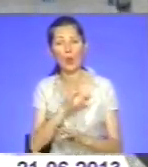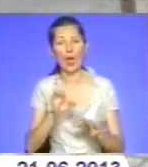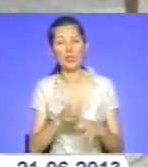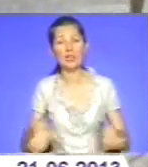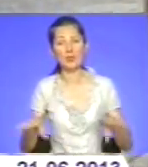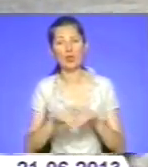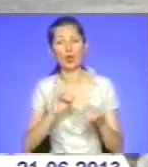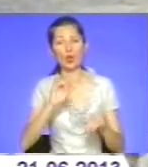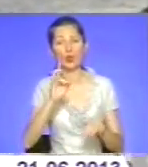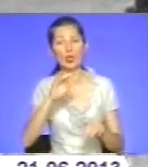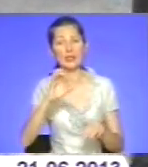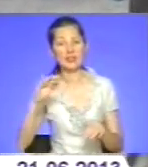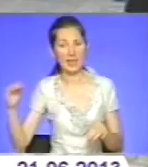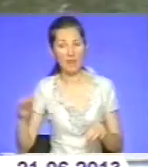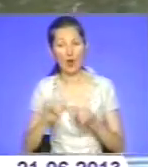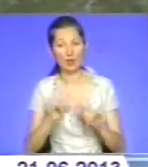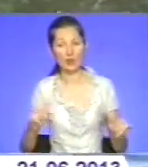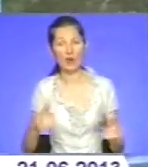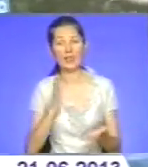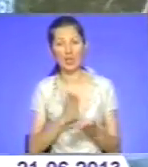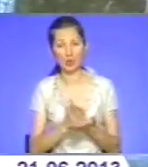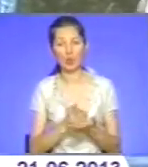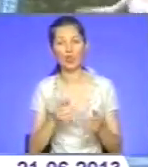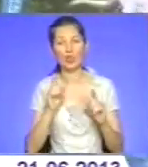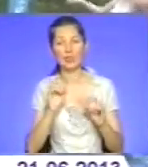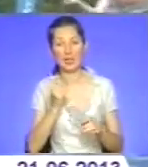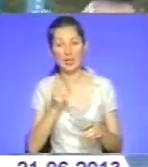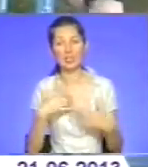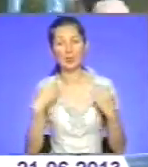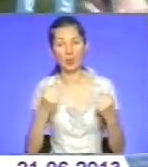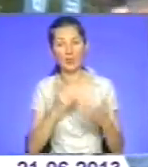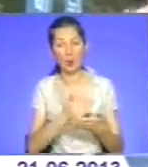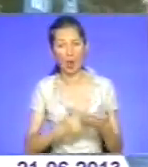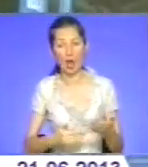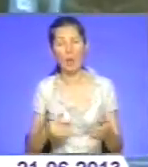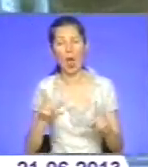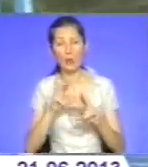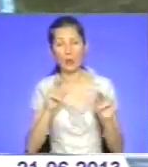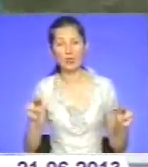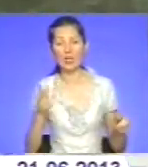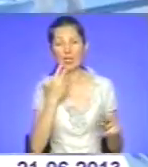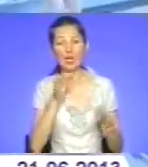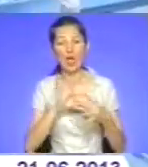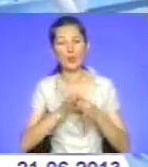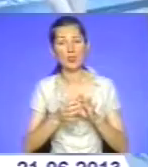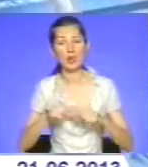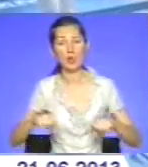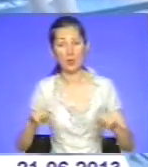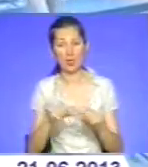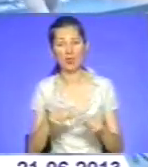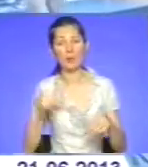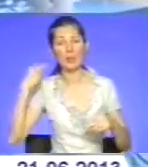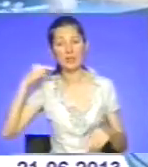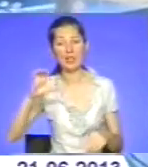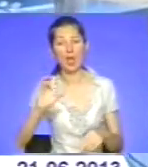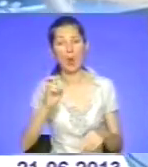та розвивати вже існуючі дитячі спортивні програми пообіцяли у Національному олімпійському комітеті. Президент НОКу Сергій Бубка наголошує,